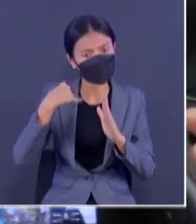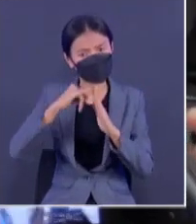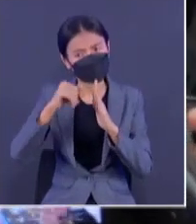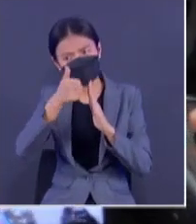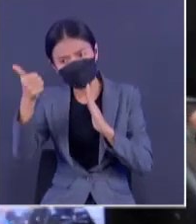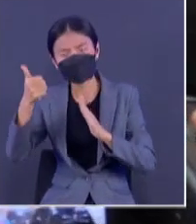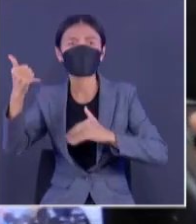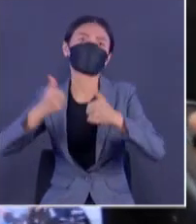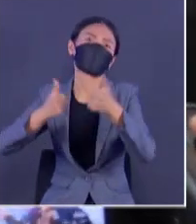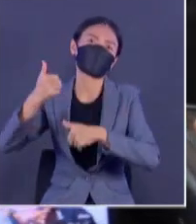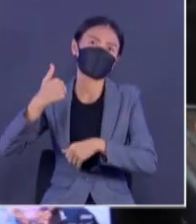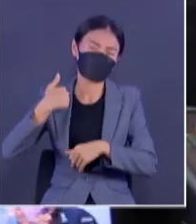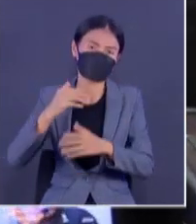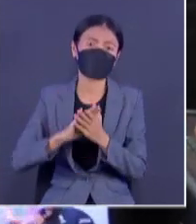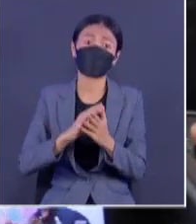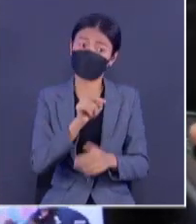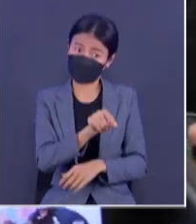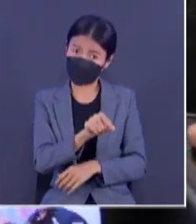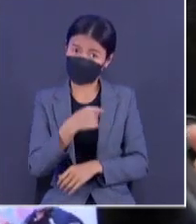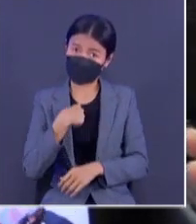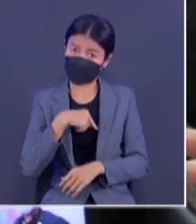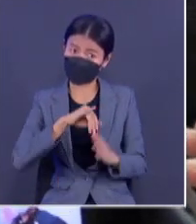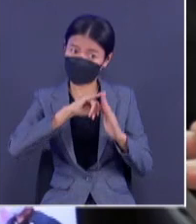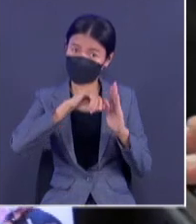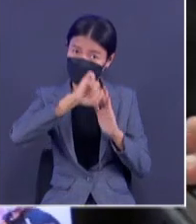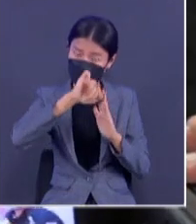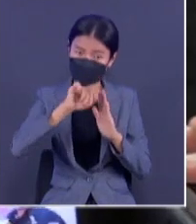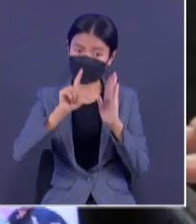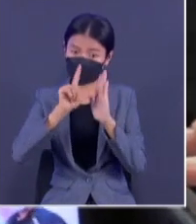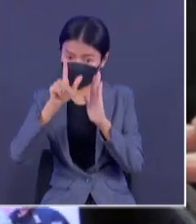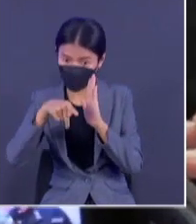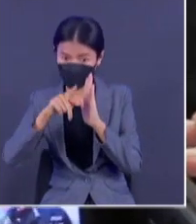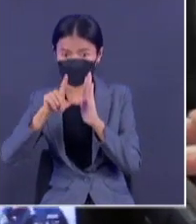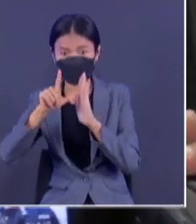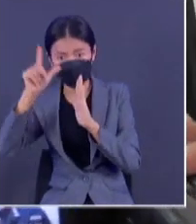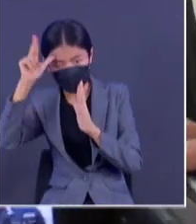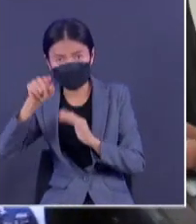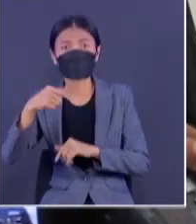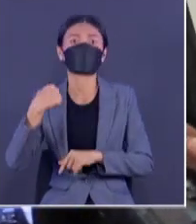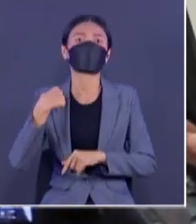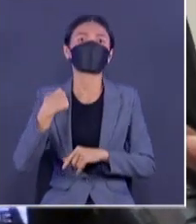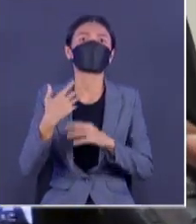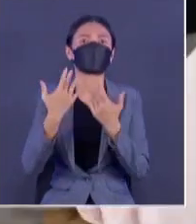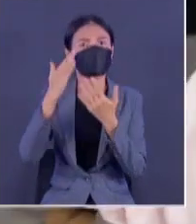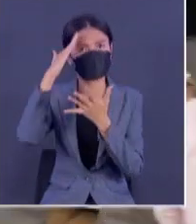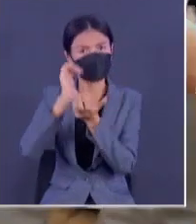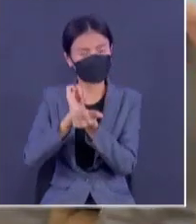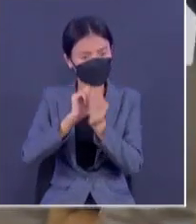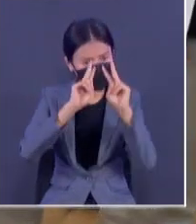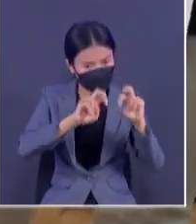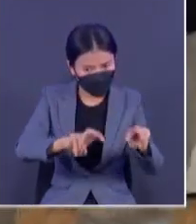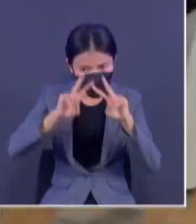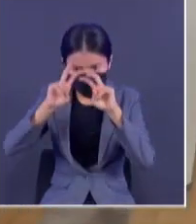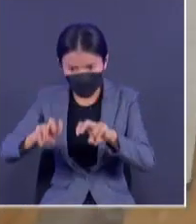อบสวนเนี่ยพบว่านอกจากเชียงใหม่แล้วก็ยังมีลำพูนลำปางซึ่งหลังจากนี้ทางตำรวจก็เตรียมที่จะขยายผลแล้วก็ติดตามจับกุมตัว